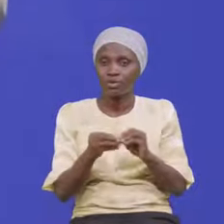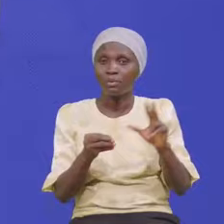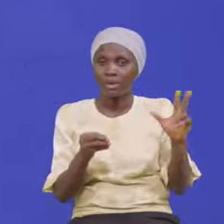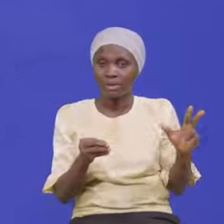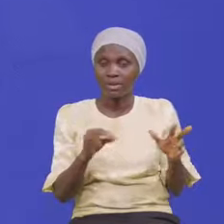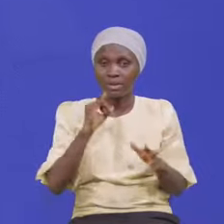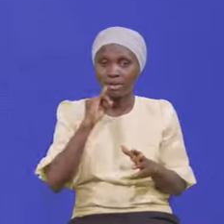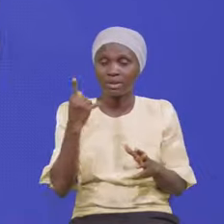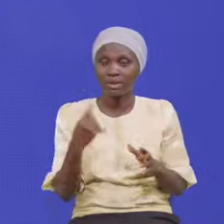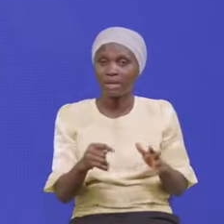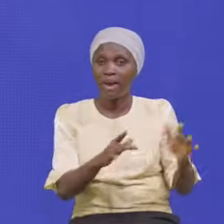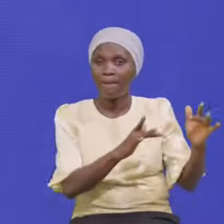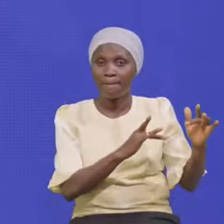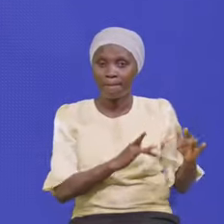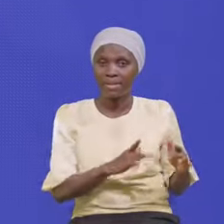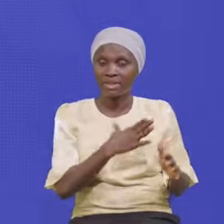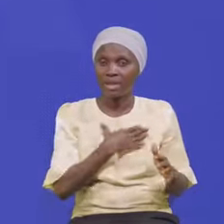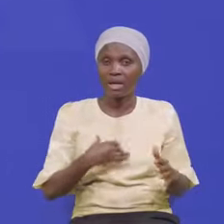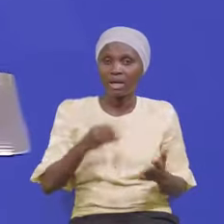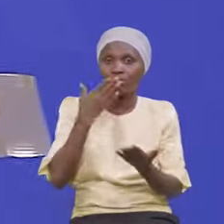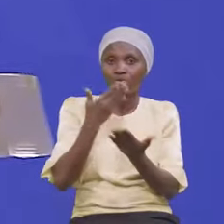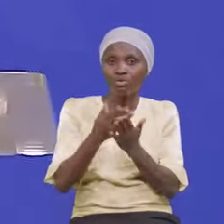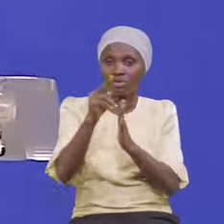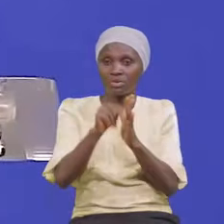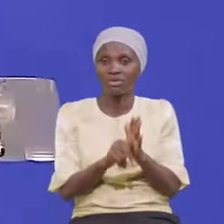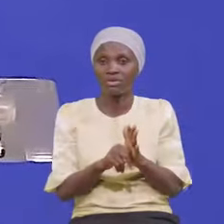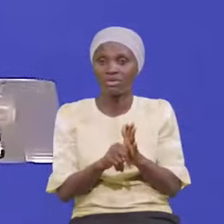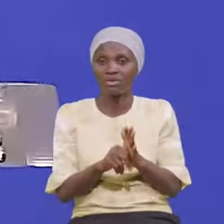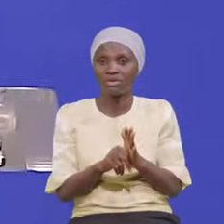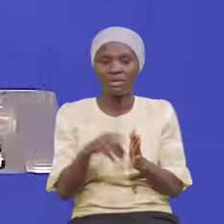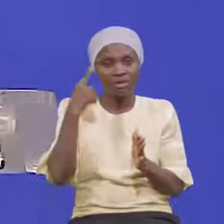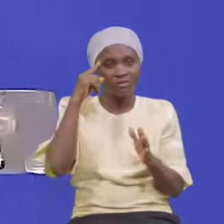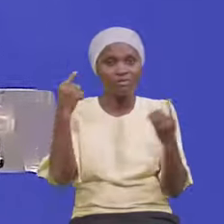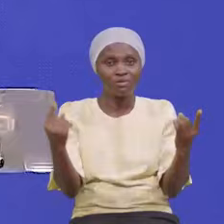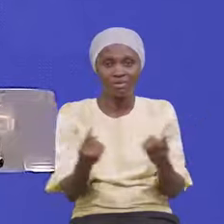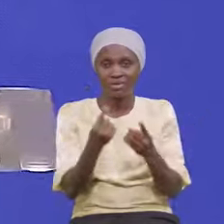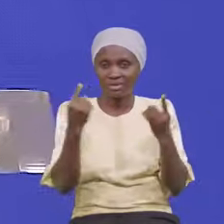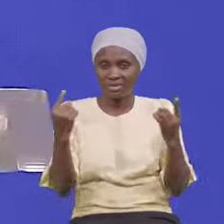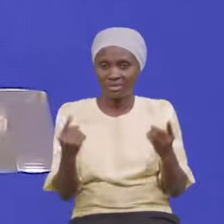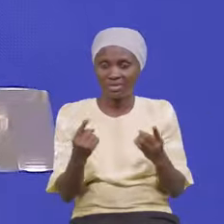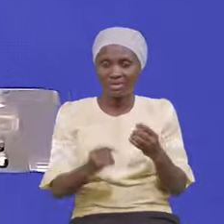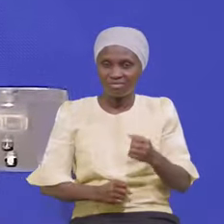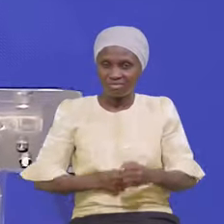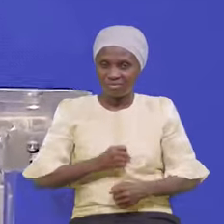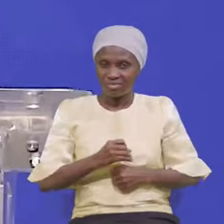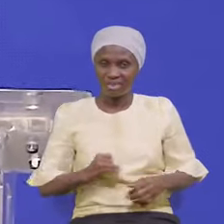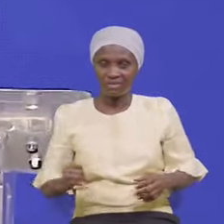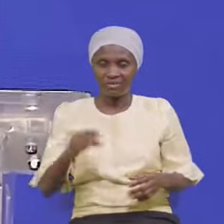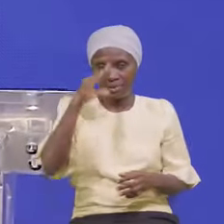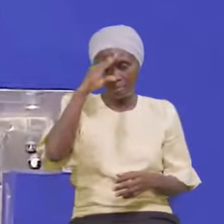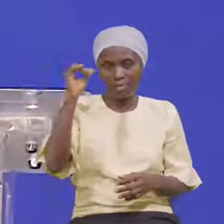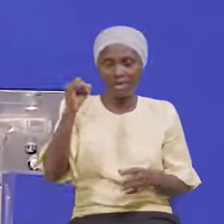ఇస్ ది మెర్సీ అండ్ గుడ్నెస్ ఫర్ సిక్ సఫరింగ్ మ్యాన్, మూడవ అంశం, బాధపడుతున్న